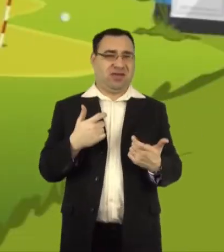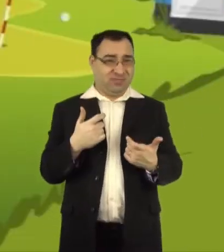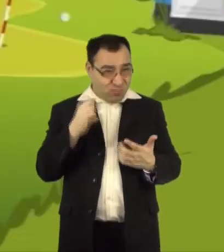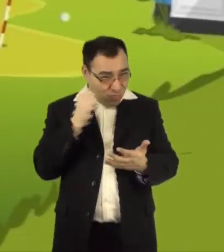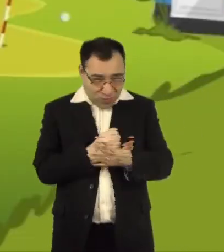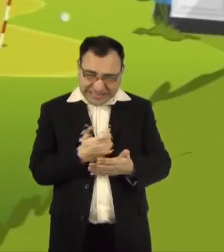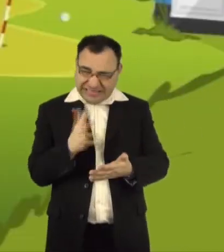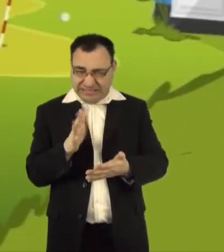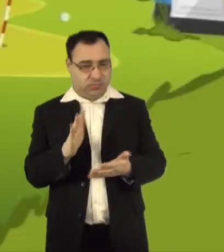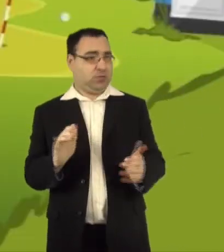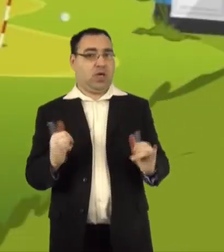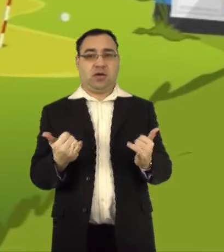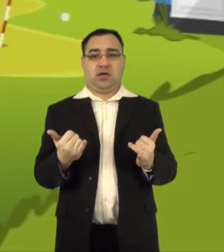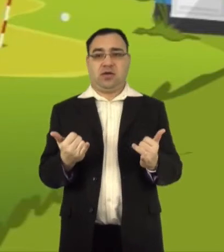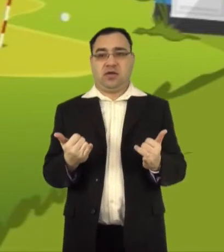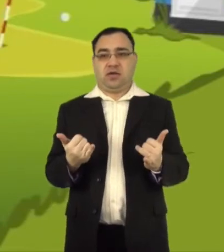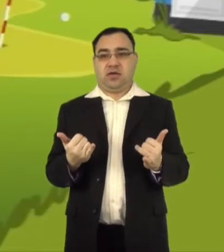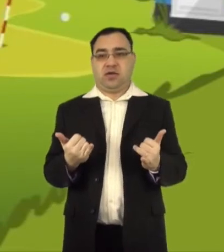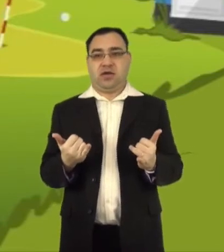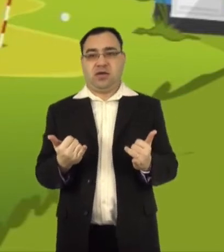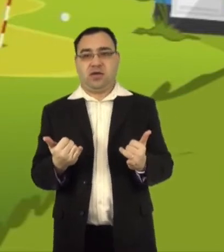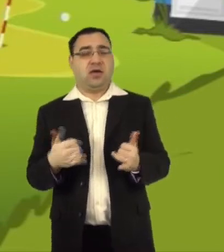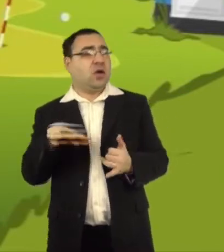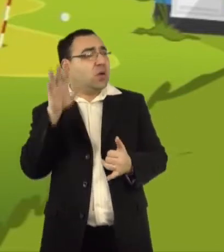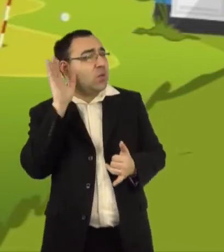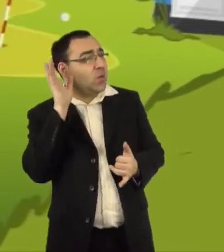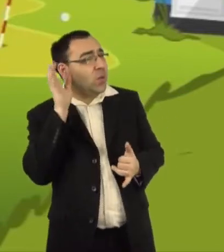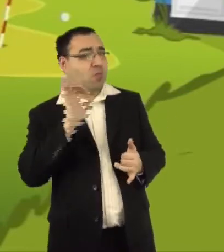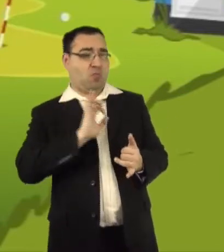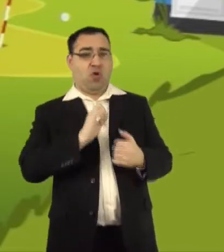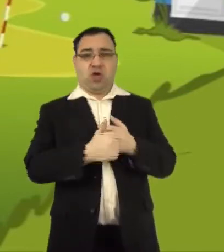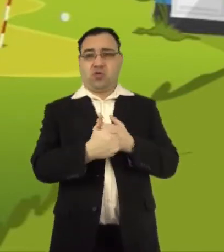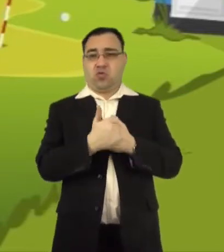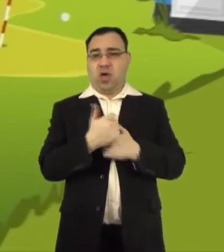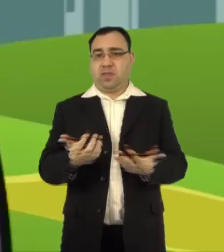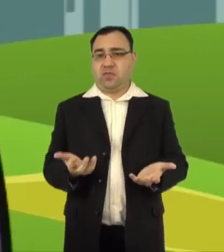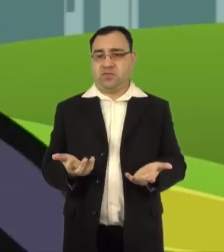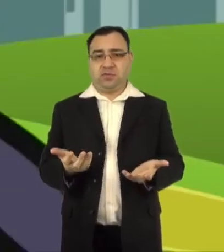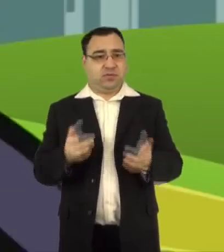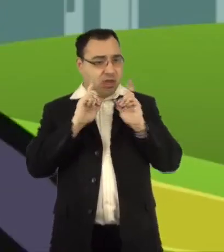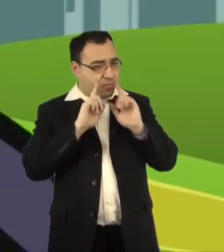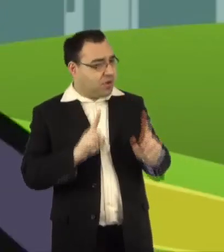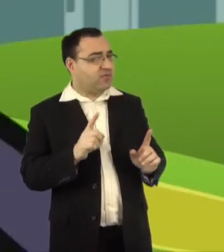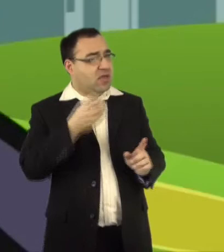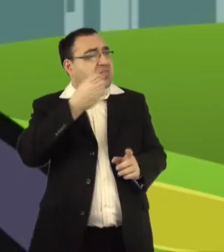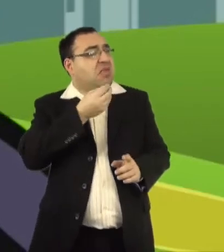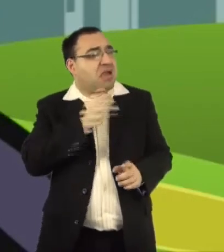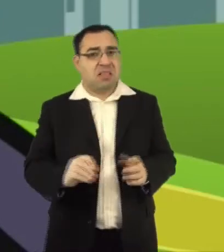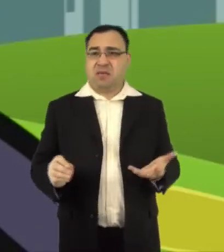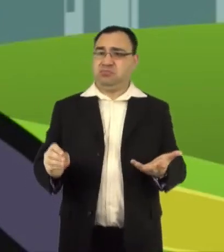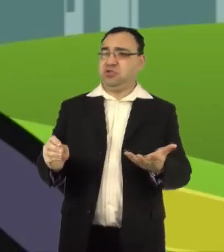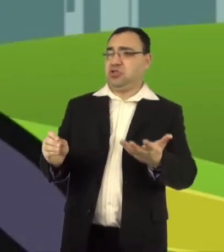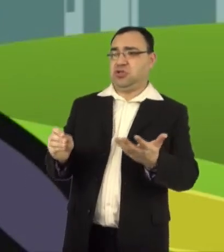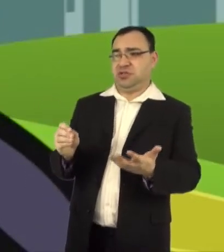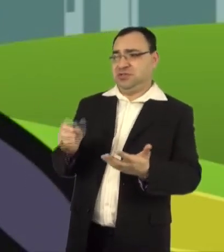nie musicie? Jak to? Może po prostu łaskawym uchem wysłucha pan moich argumentów. Są zdecydowanie